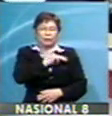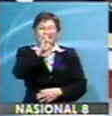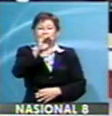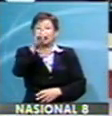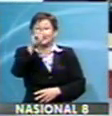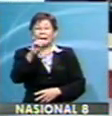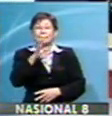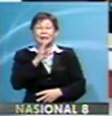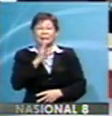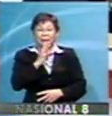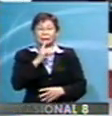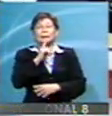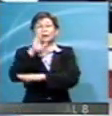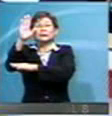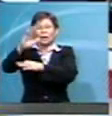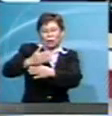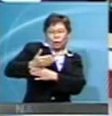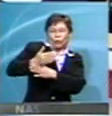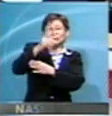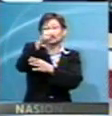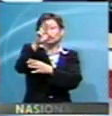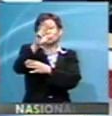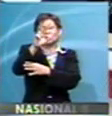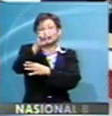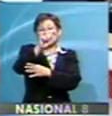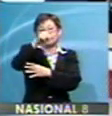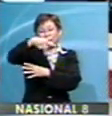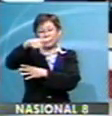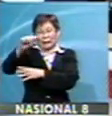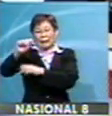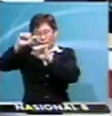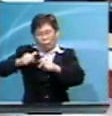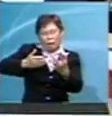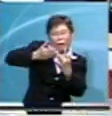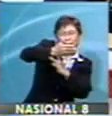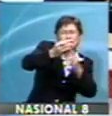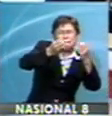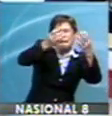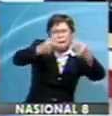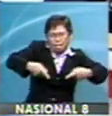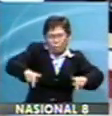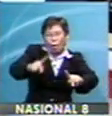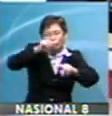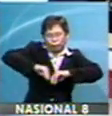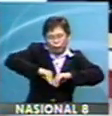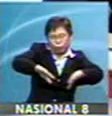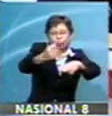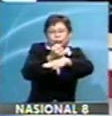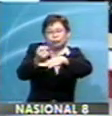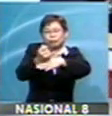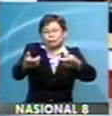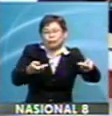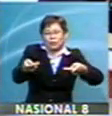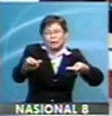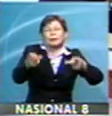optimis perjanjian perkongsian transpasifik tppa mampu mengakses lebih banyak peluang untuk mengembangkan industri